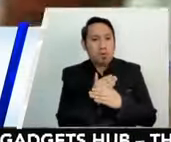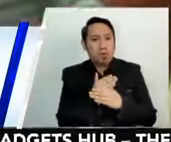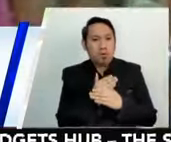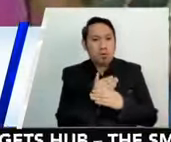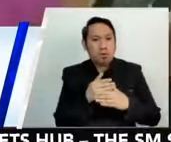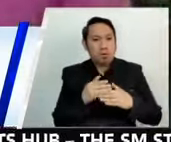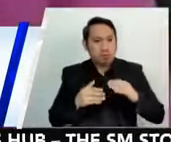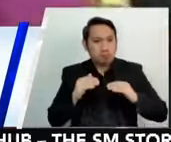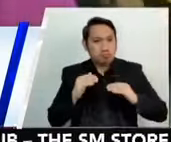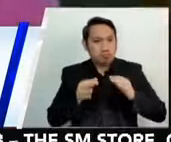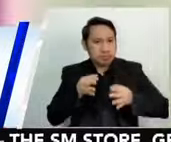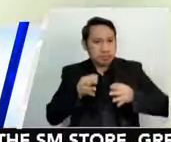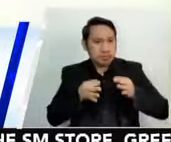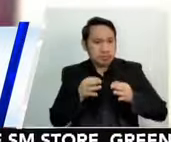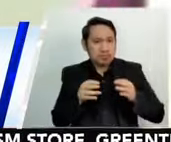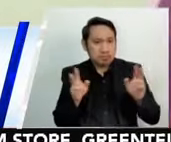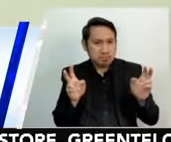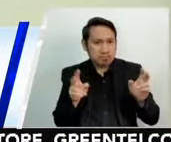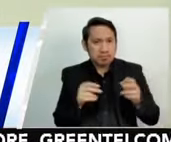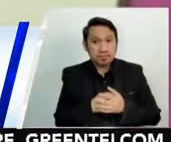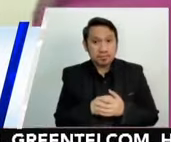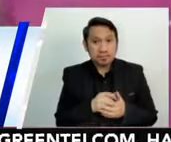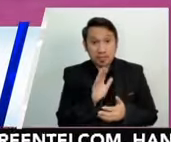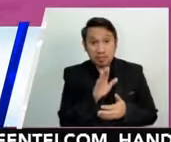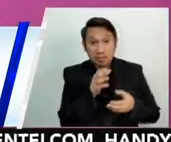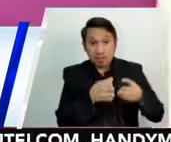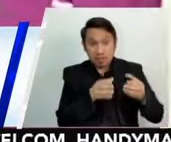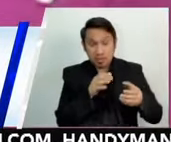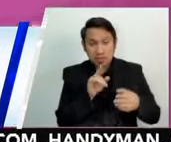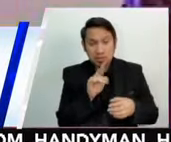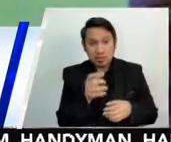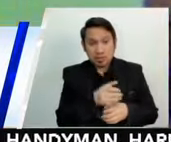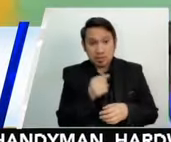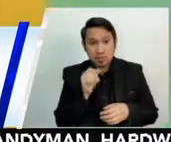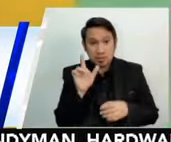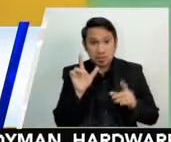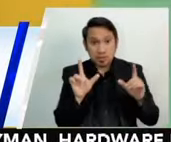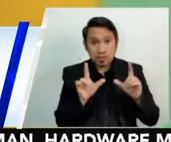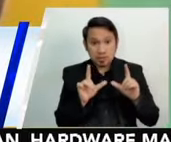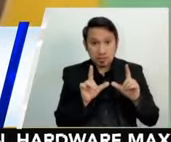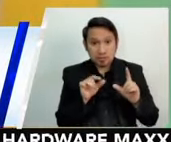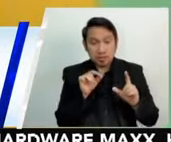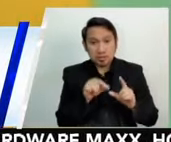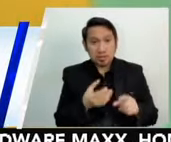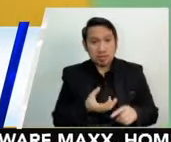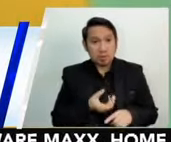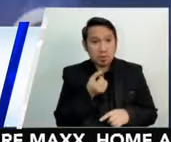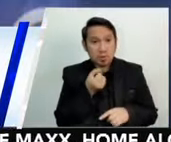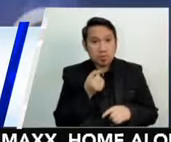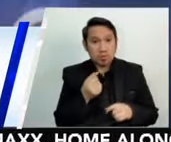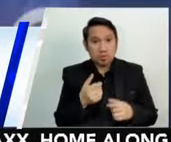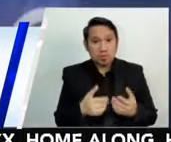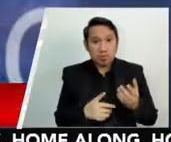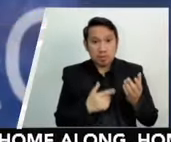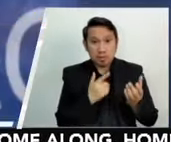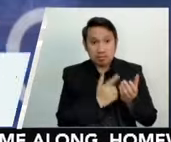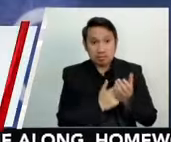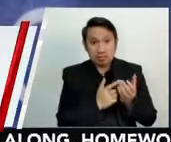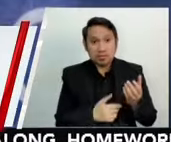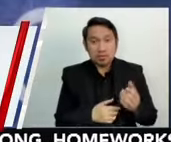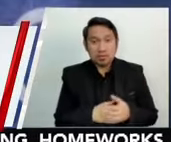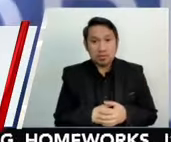Kibuloy ay pwedeng maging basehan para bawiin ang kanyang lisensyang magmay-ari ng armas. Mayroon lang